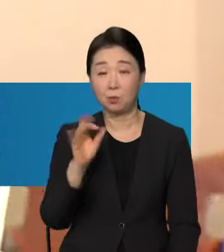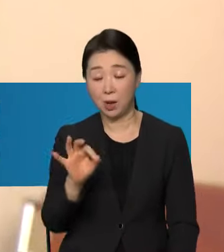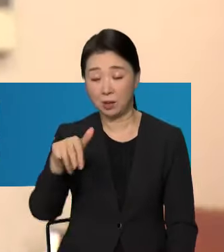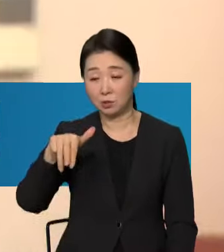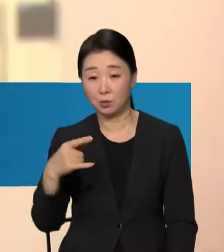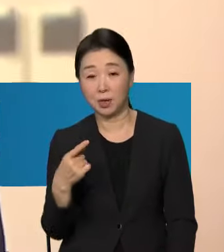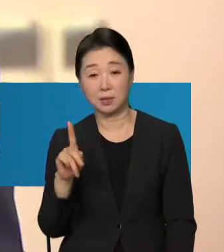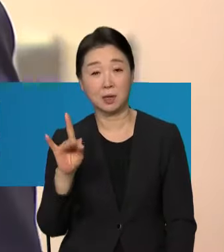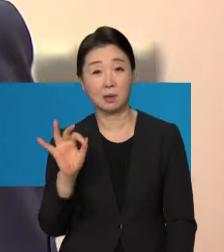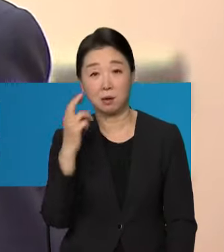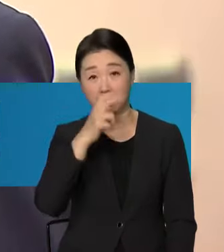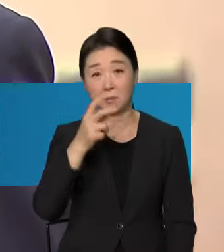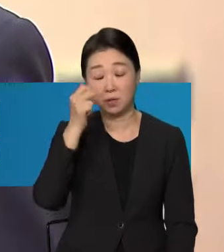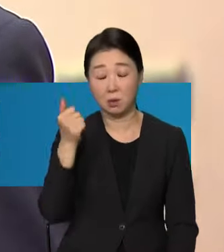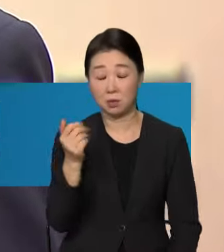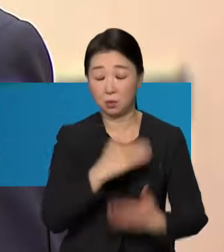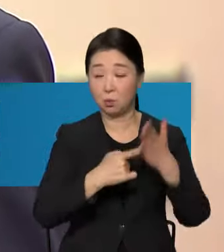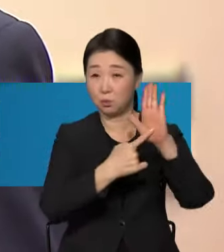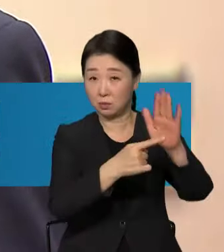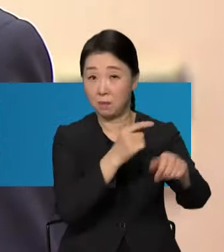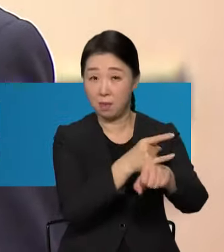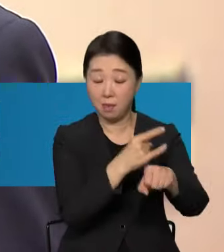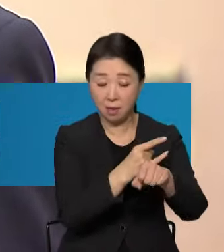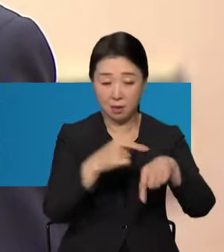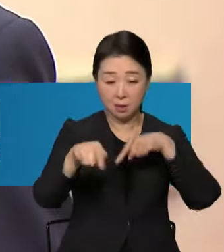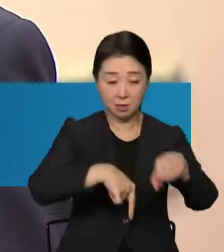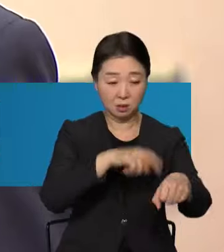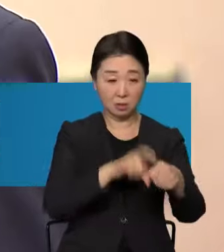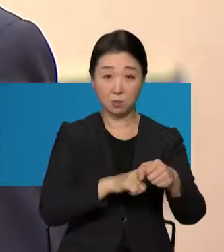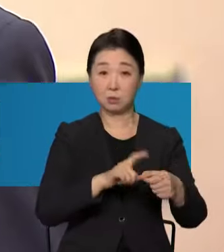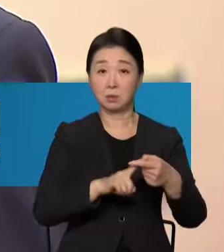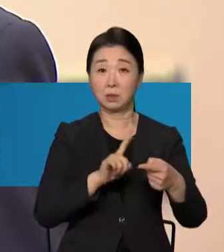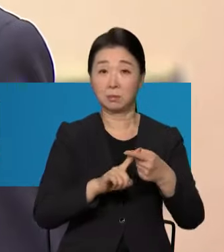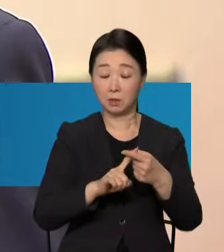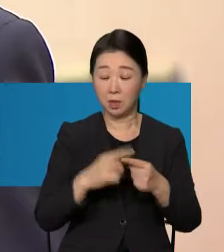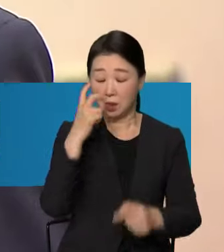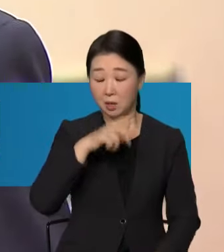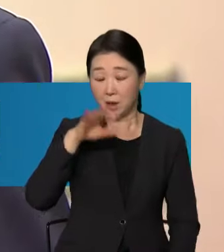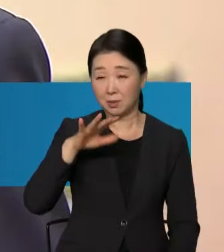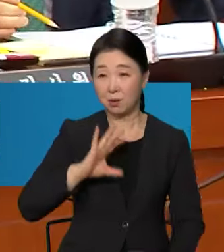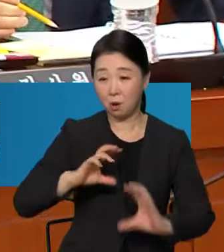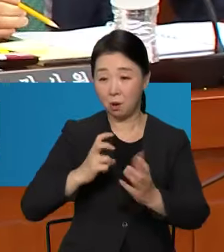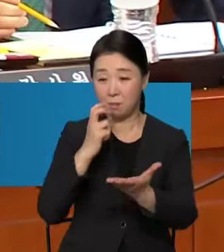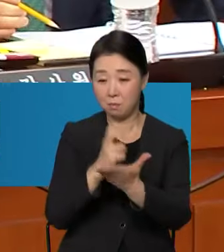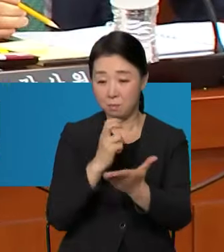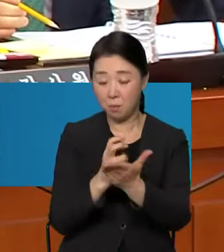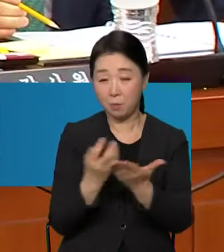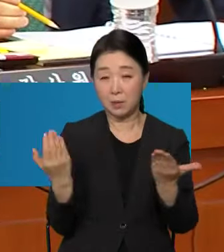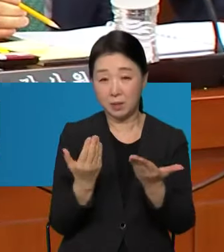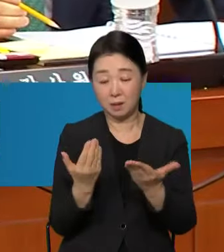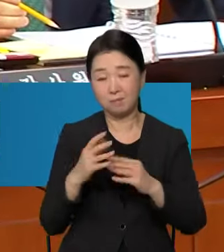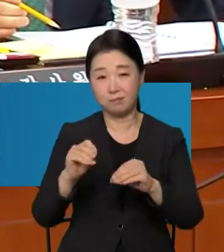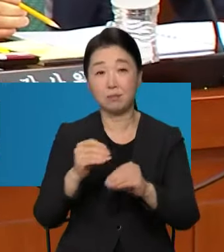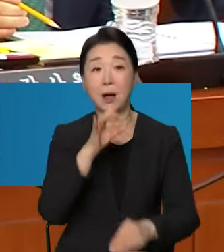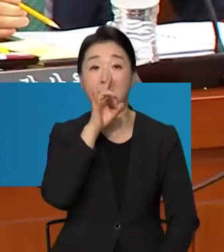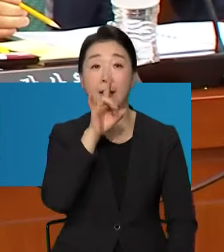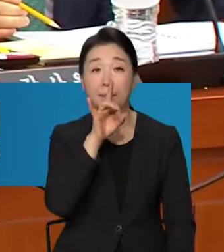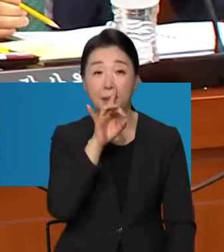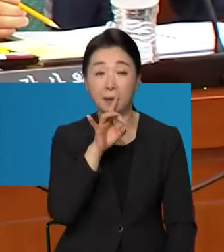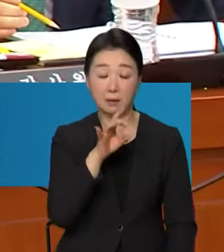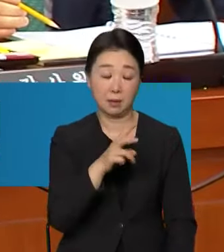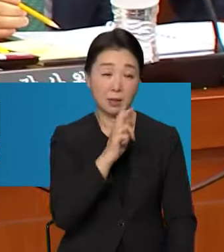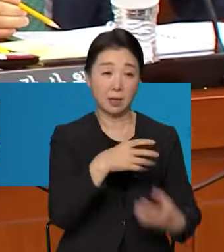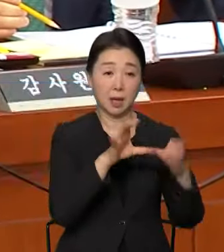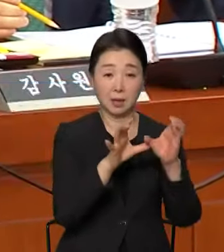감사원장들은 공동 성명을 내고 정치적인 이유로 감사원의 헌법적 임무 수행이 중단돼선 안 된다며 야당의 감사원장